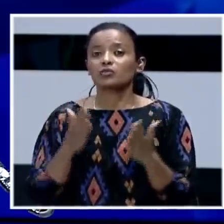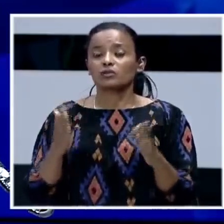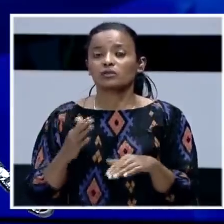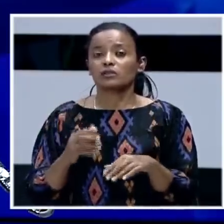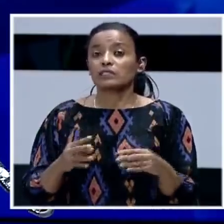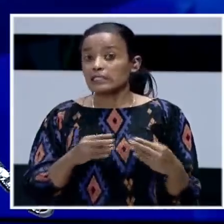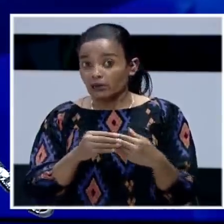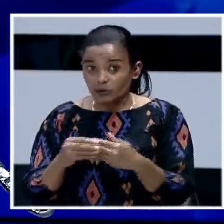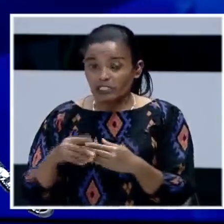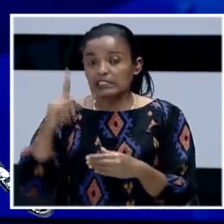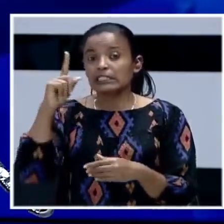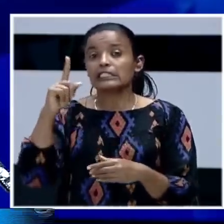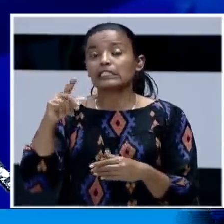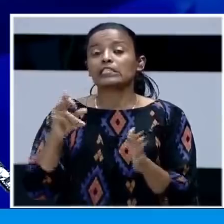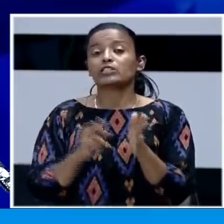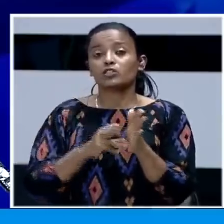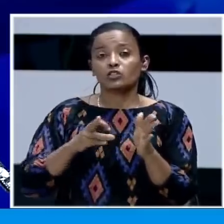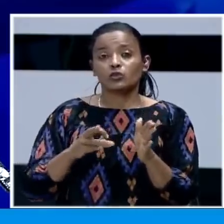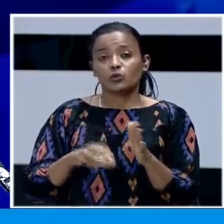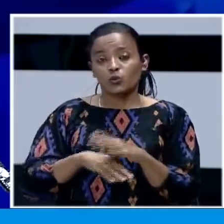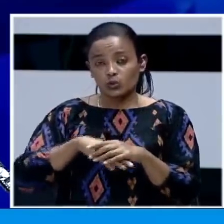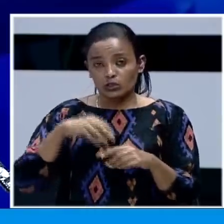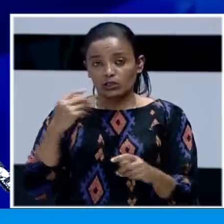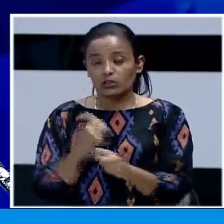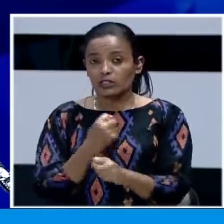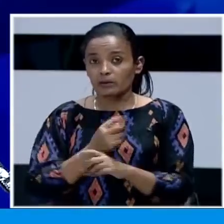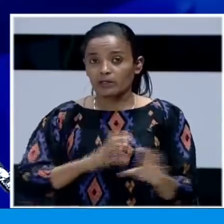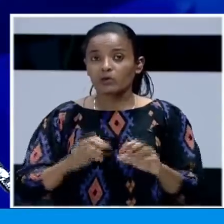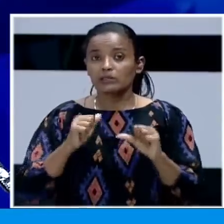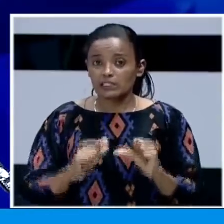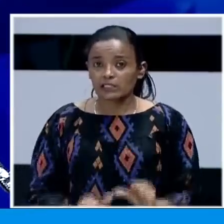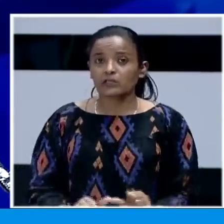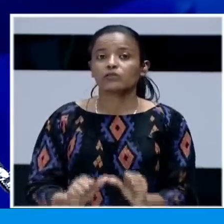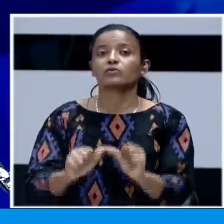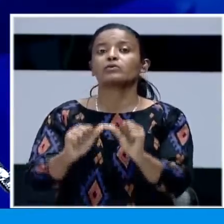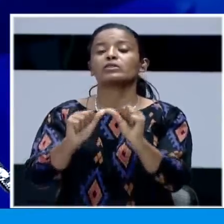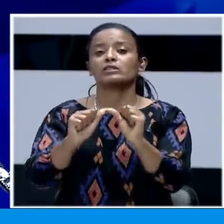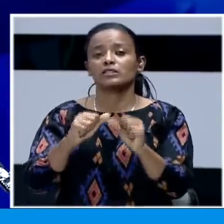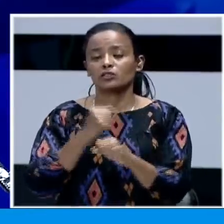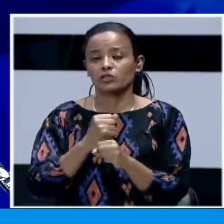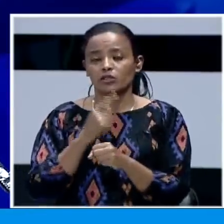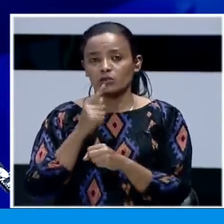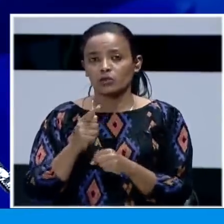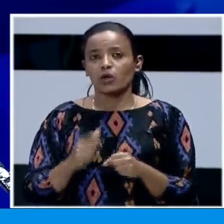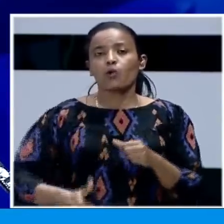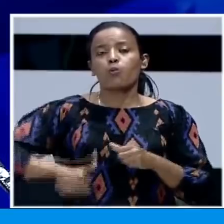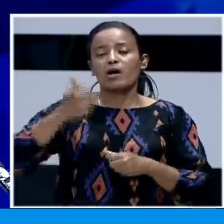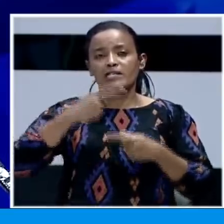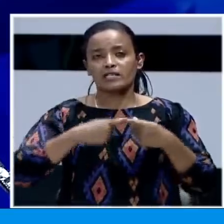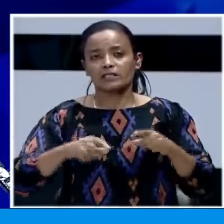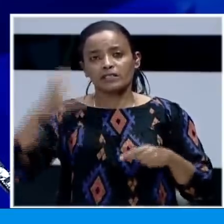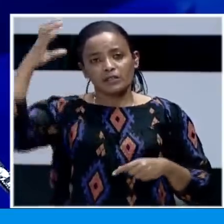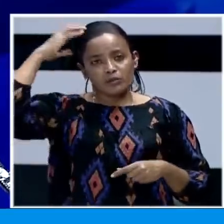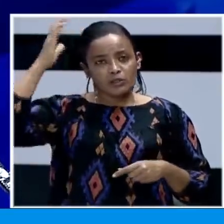سرح حدا نغر كوينو تحق وصي زول ام تكبار زول كفستون تطنا خيرك غير كسرحو لي مالتي سلازي بقندو كن